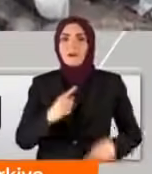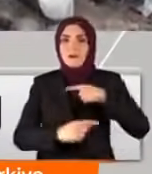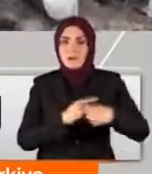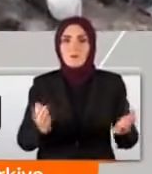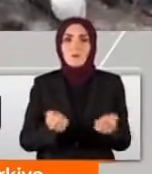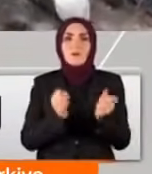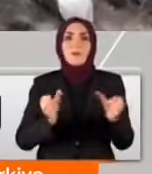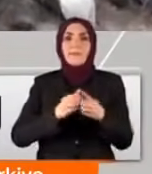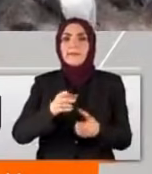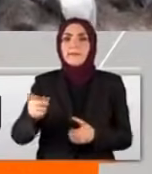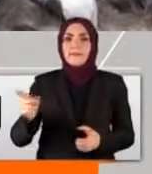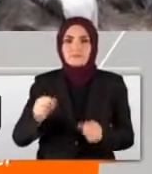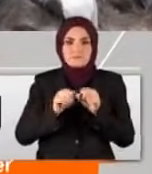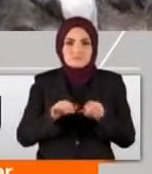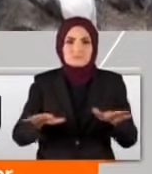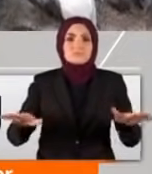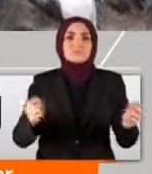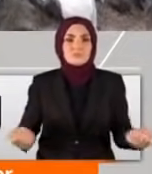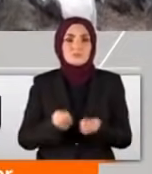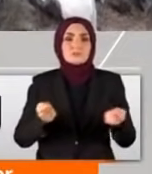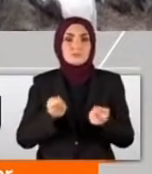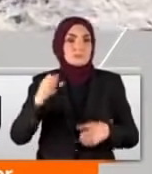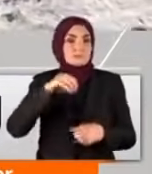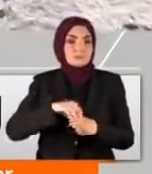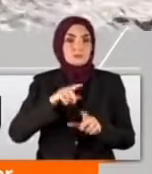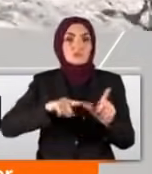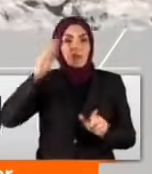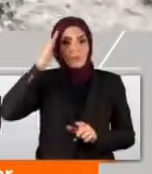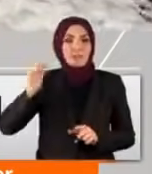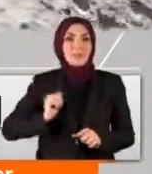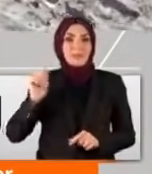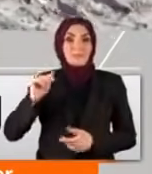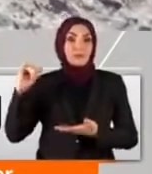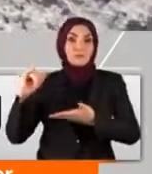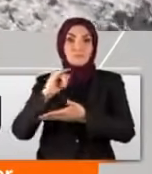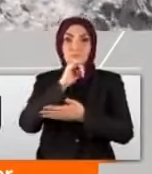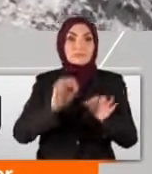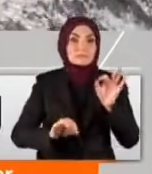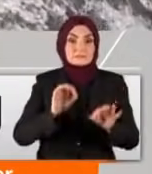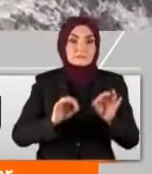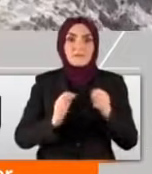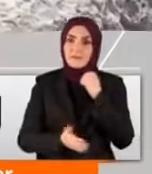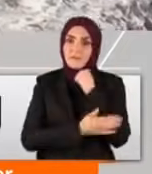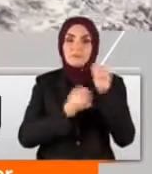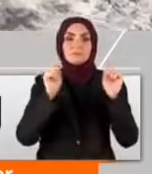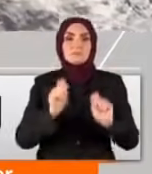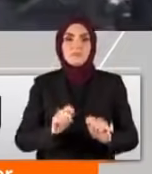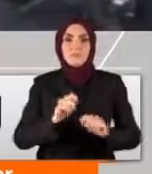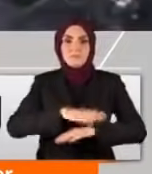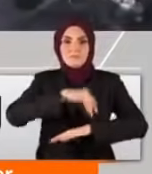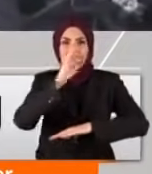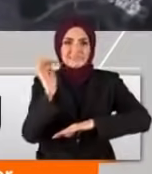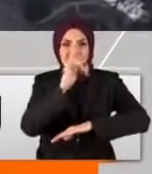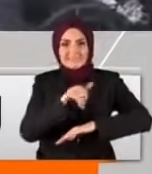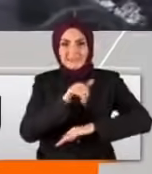kurtarma ekiplerinin 4 koldan yürüttüğü çalışmalara jandarma insanlı keşif uçağı da katıldı. Zirveye yakın Sarp Kayalık bölgede cansız